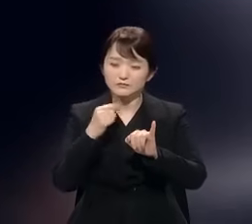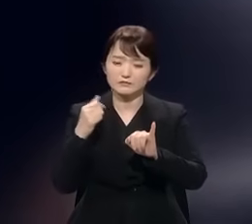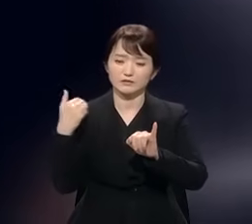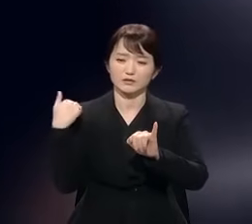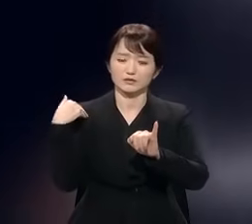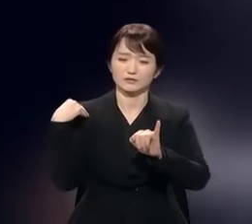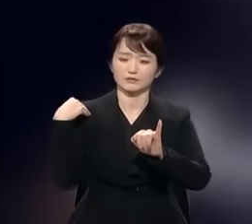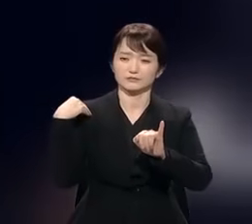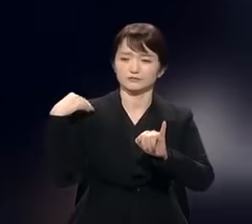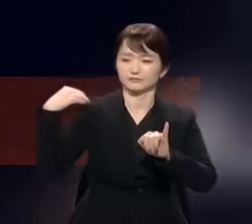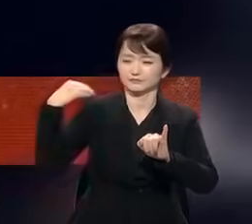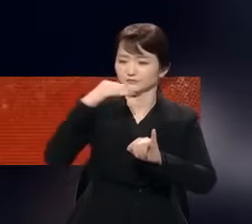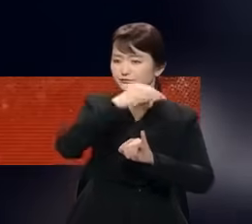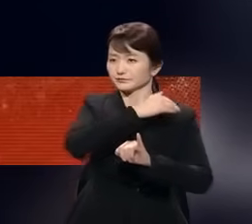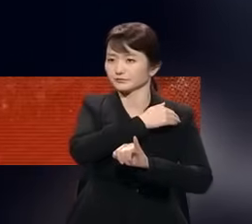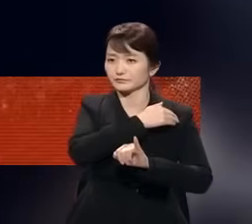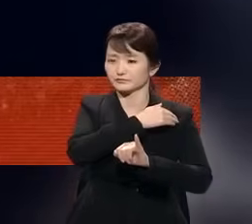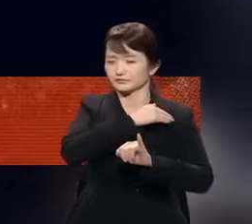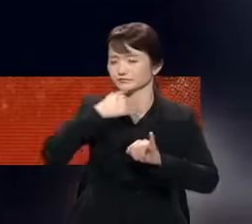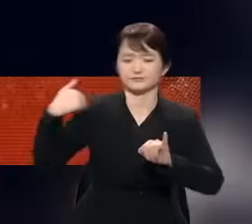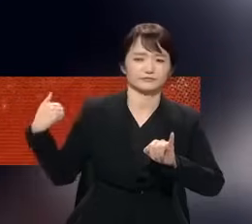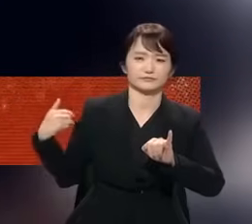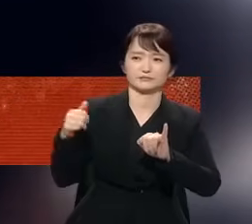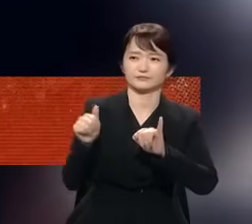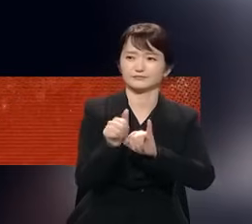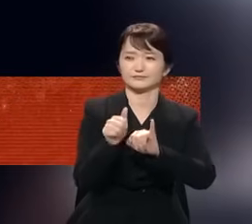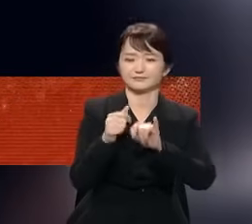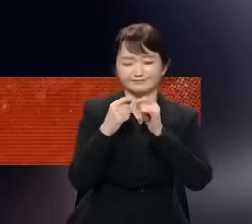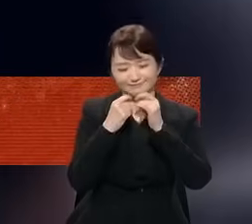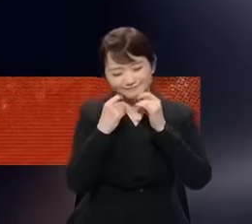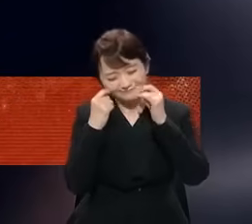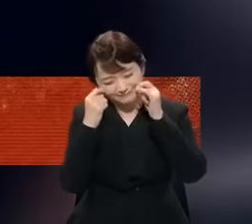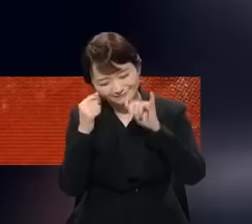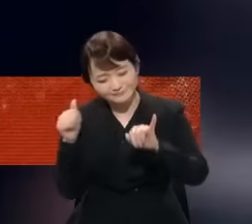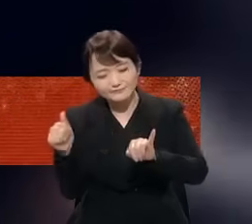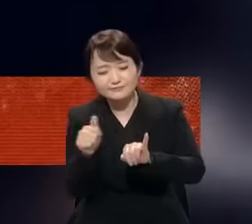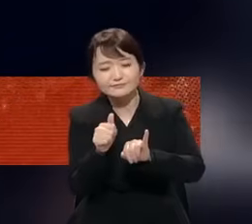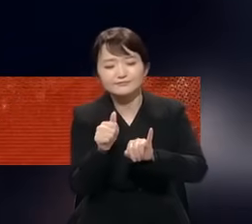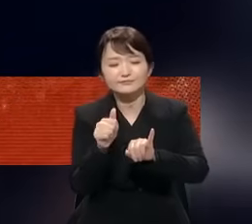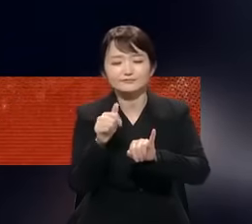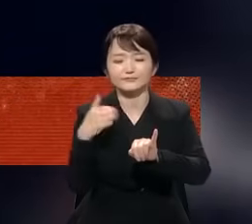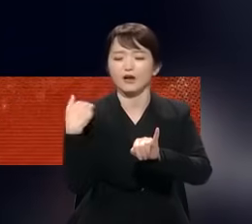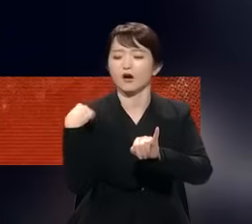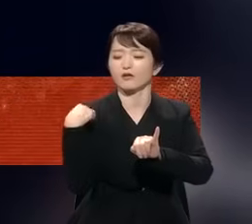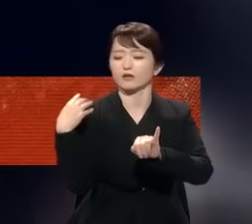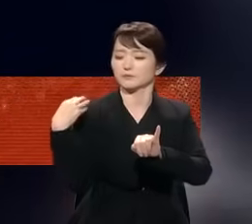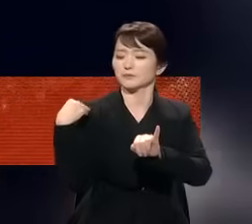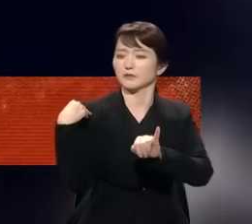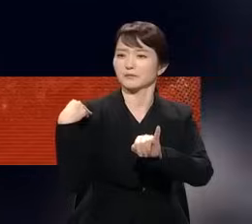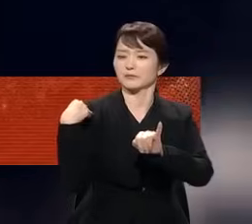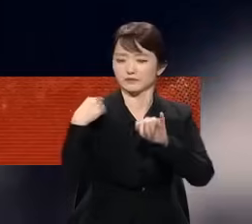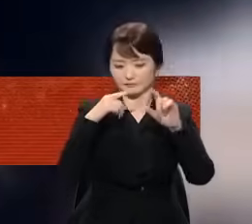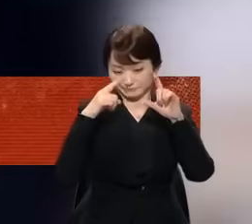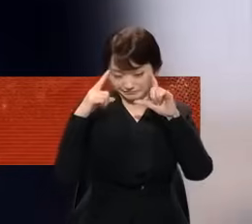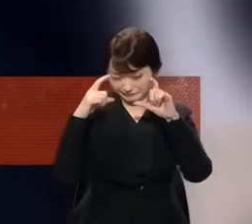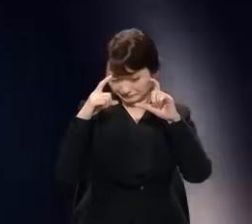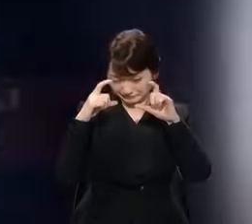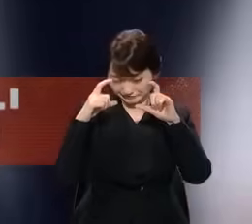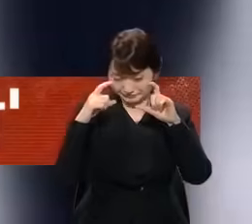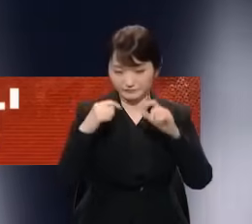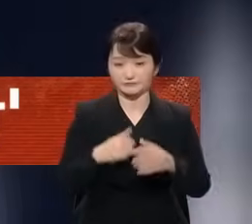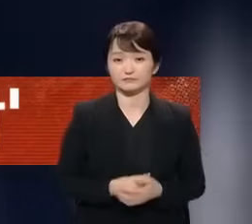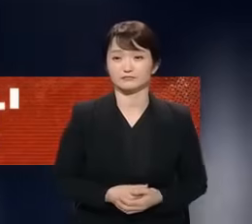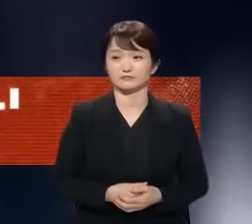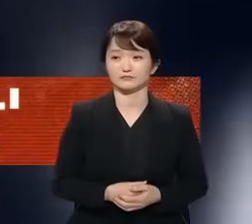듯이 남성의 손을 뿌리치는데 하지만 이 남성 웃으면서 다시 또 어깨에 손을 턱 올려놓고는 기념사진까지 찍습니다.